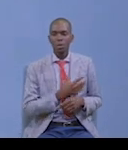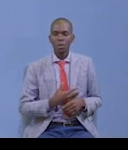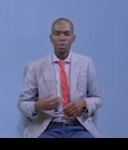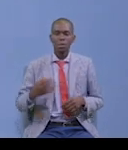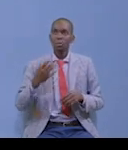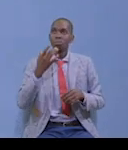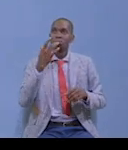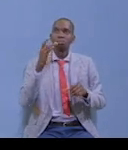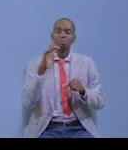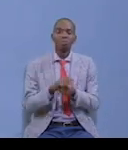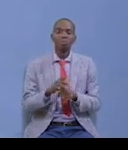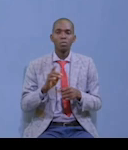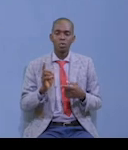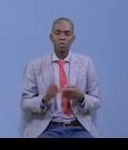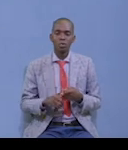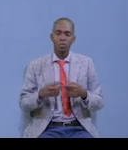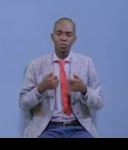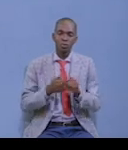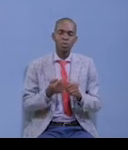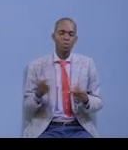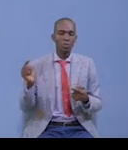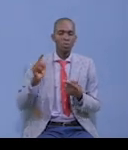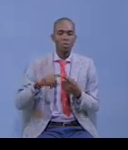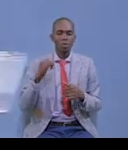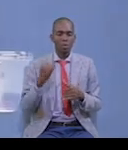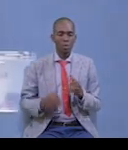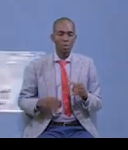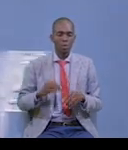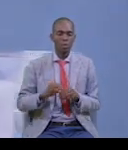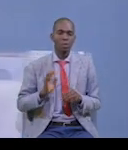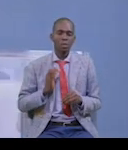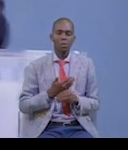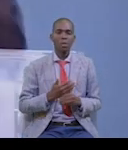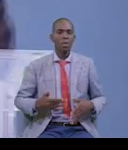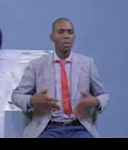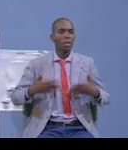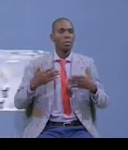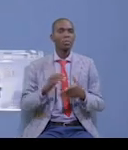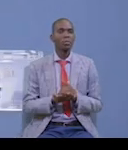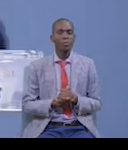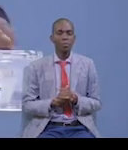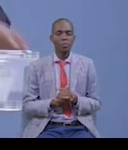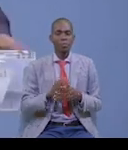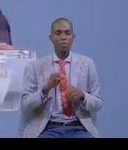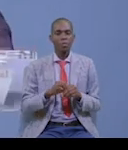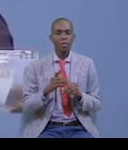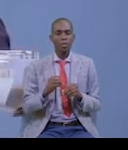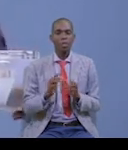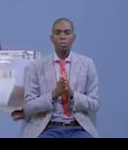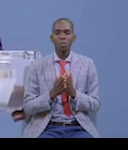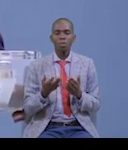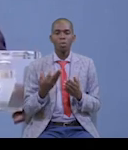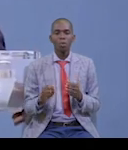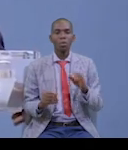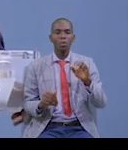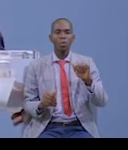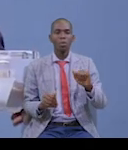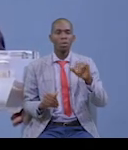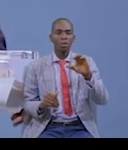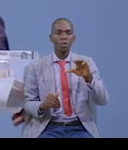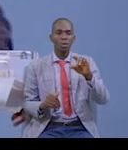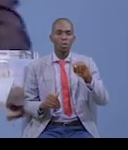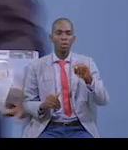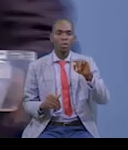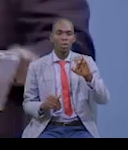very end in our lives. మన జీవితములో అంత్య దినము కోసం ప్రతిష్ఠించుకొని ఉండాలి. In Acts chapter 11 verse 23.